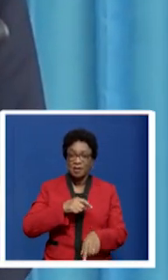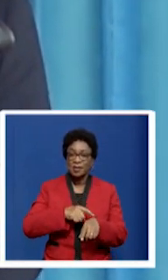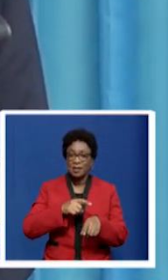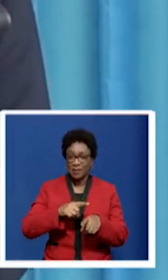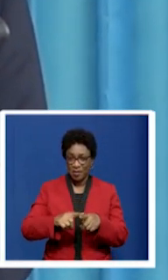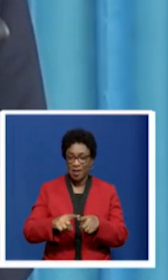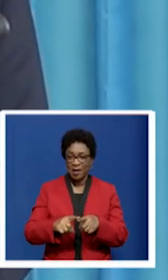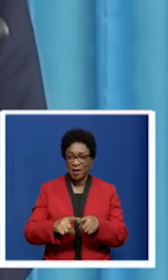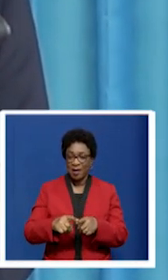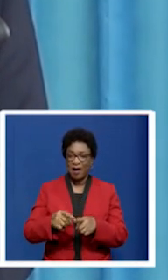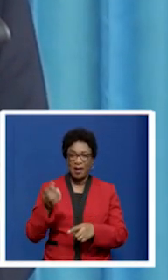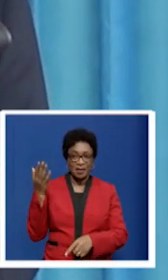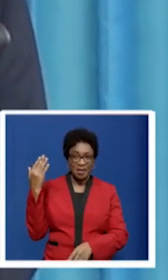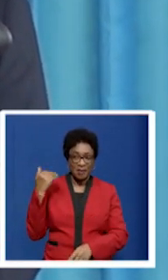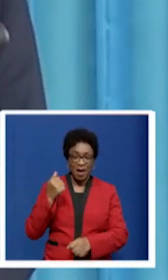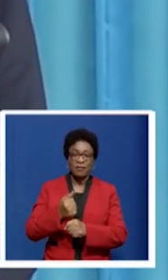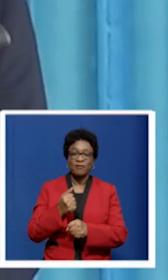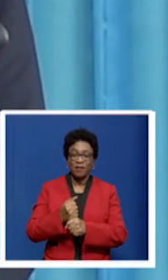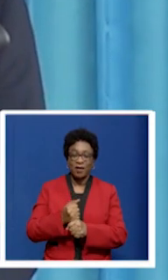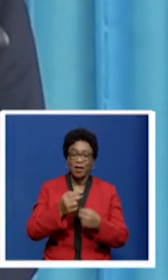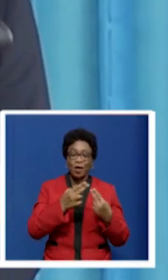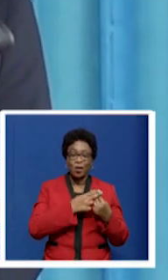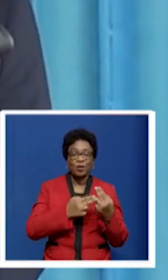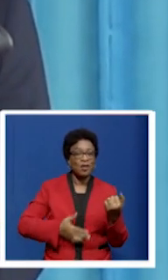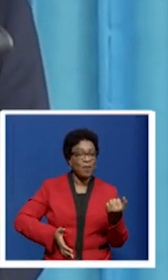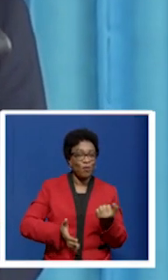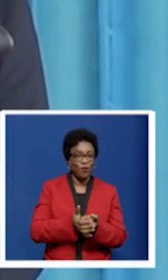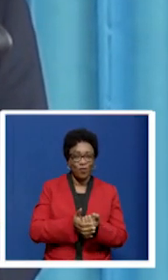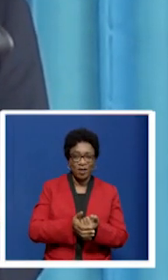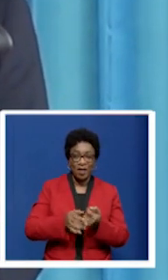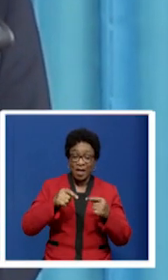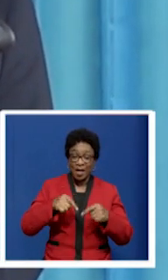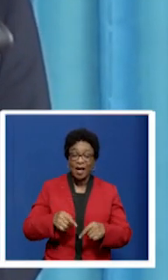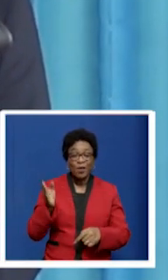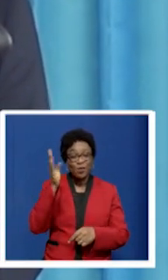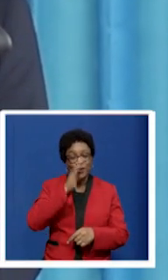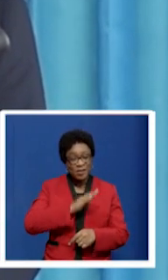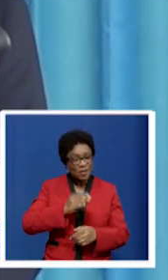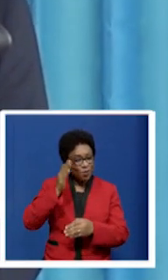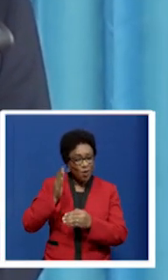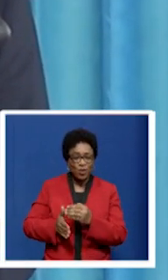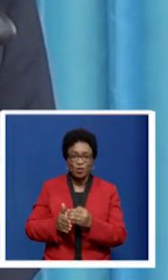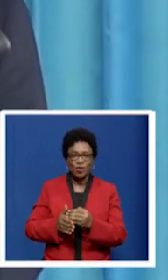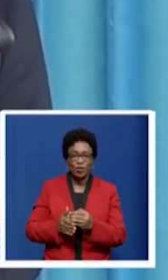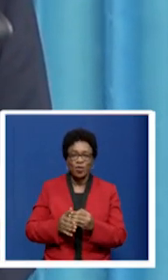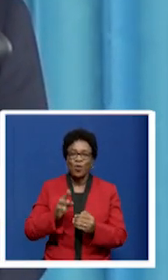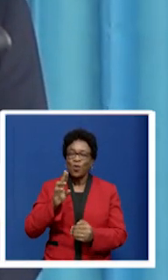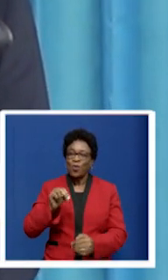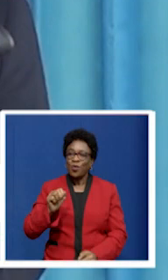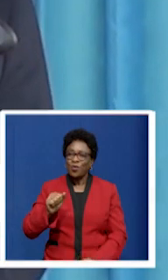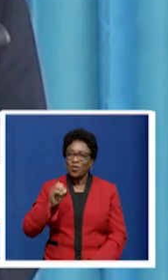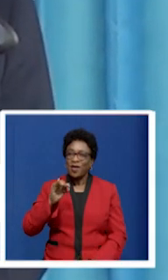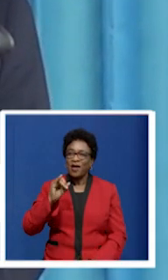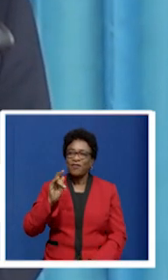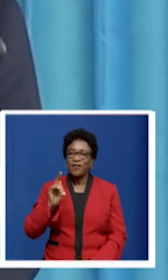ambacho alikifanya daktari magufuli hiwe ni siku ya mwisho ya unafiki Wa viongozi na wanasiasa